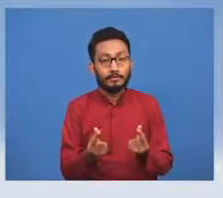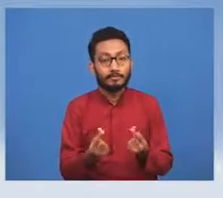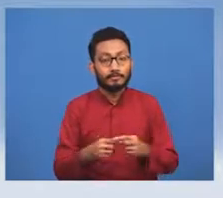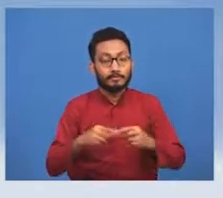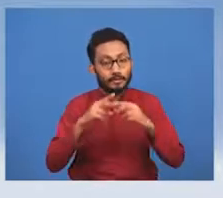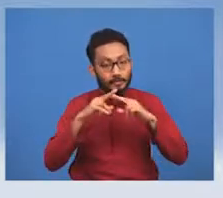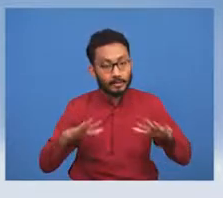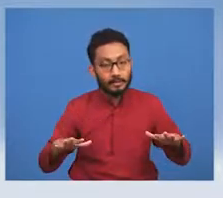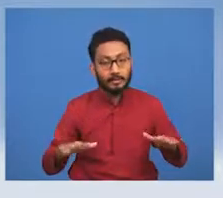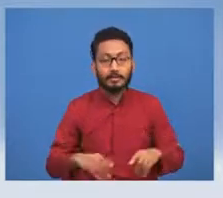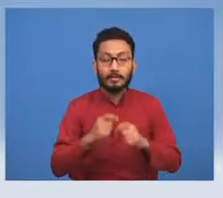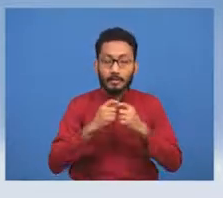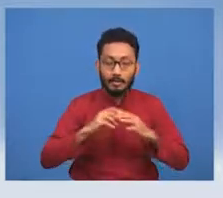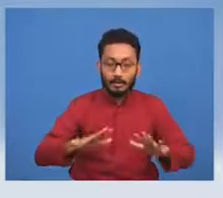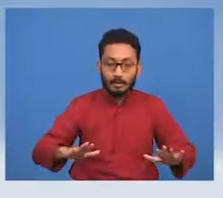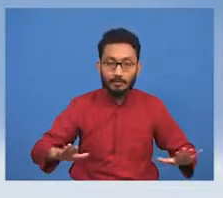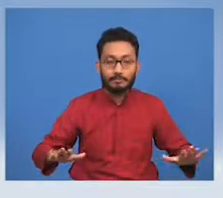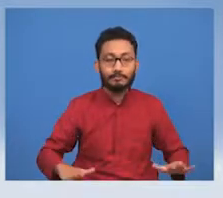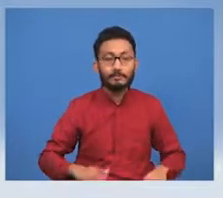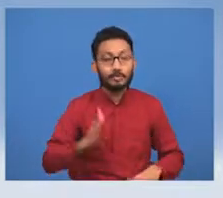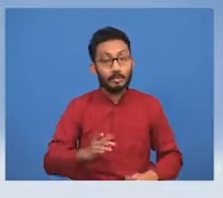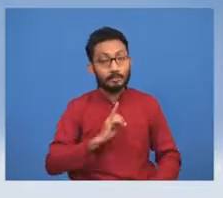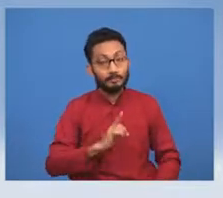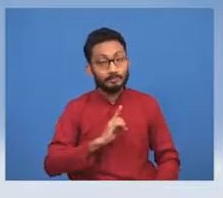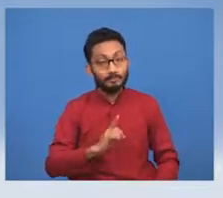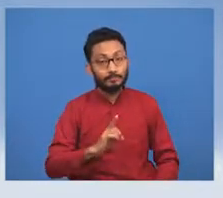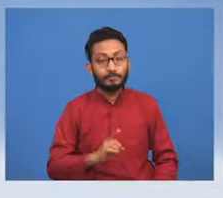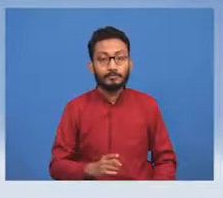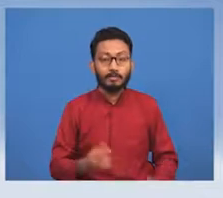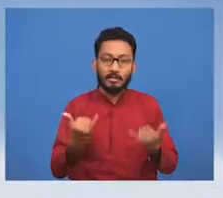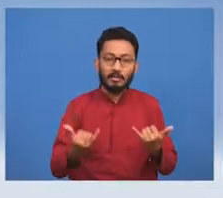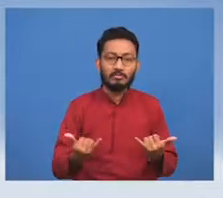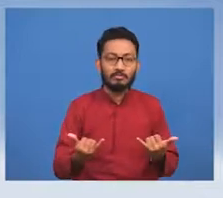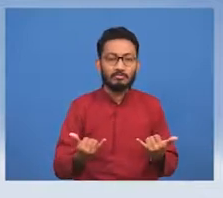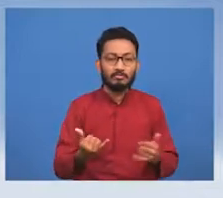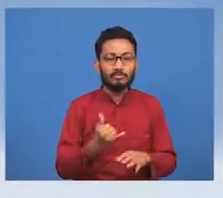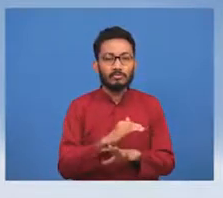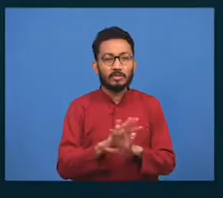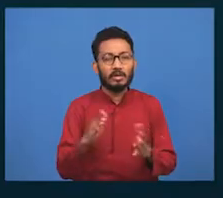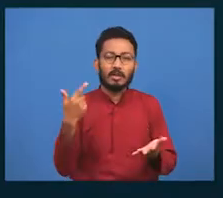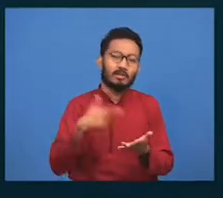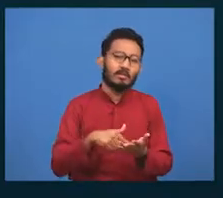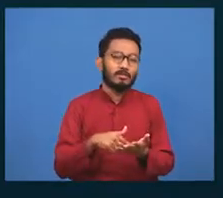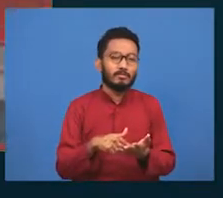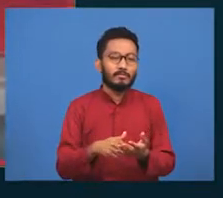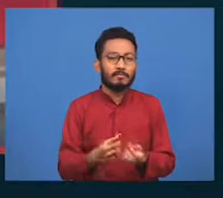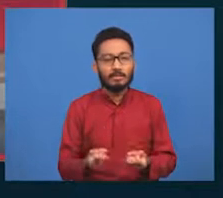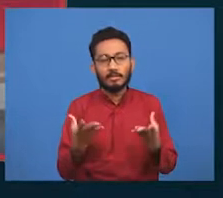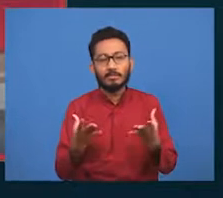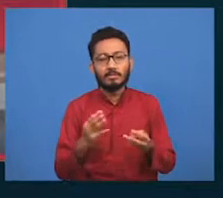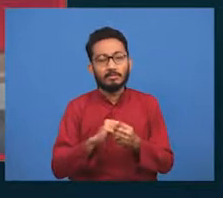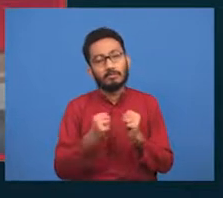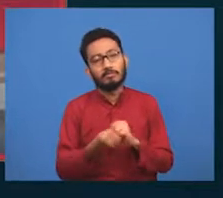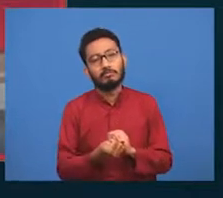ketenangan penganut agama Islam semakin tergugat sejak kebelakangan ini. Banyak isu